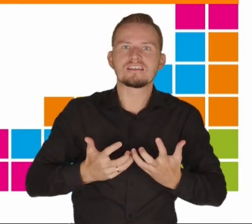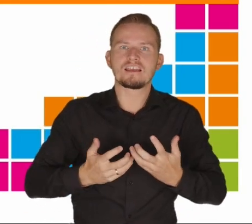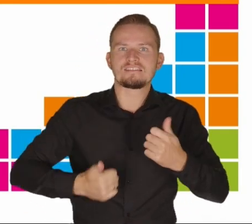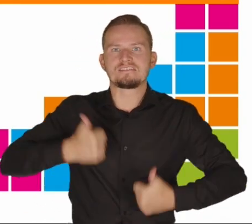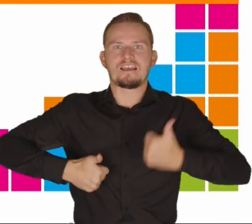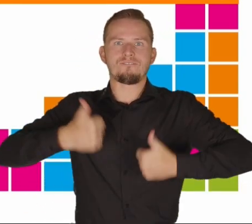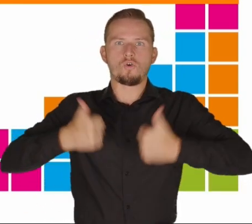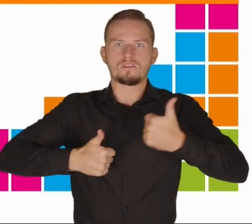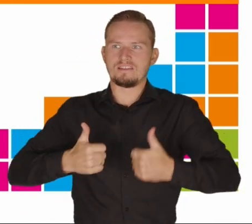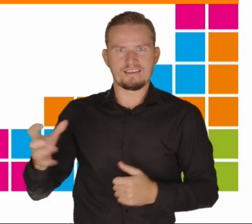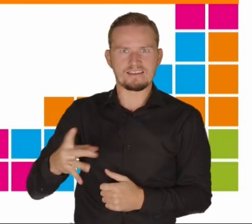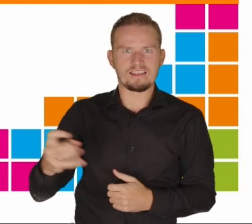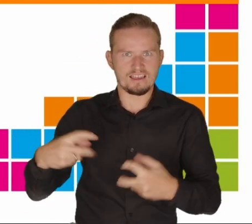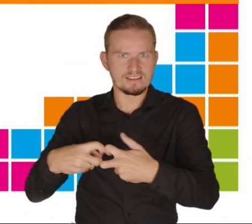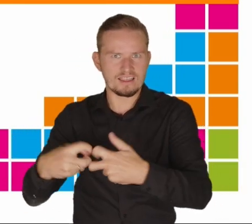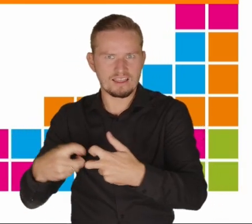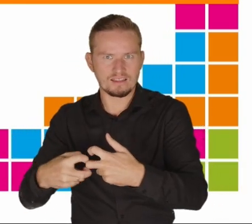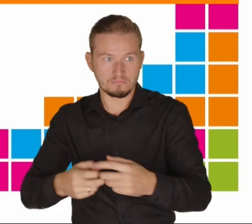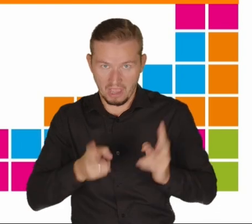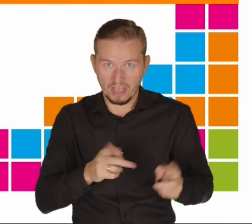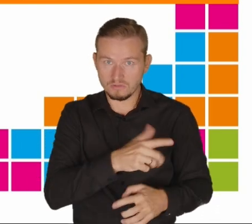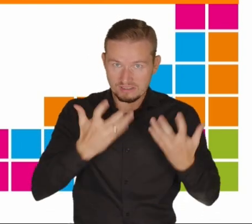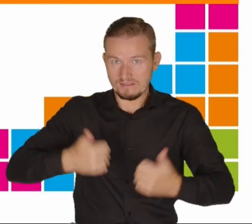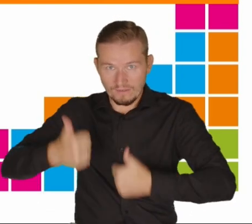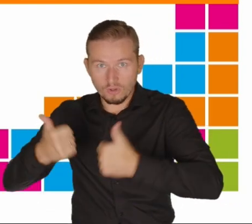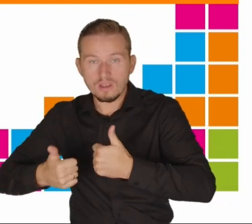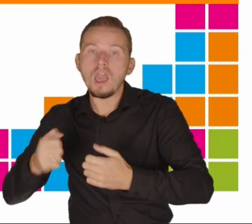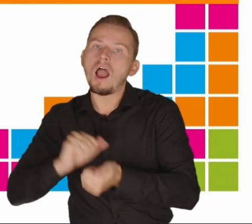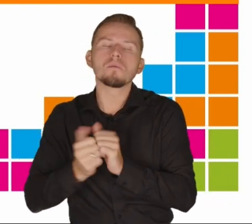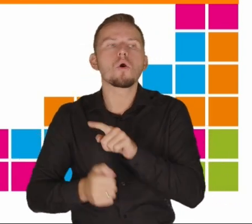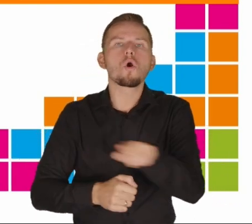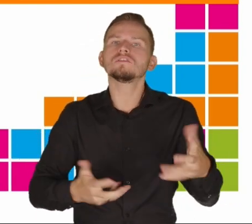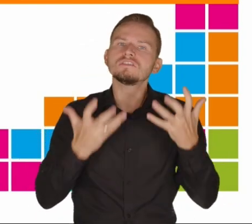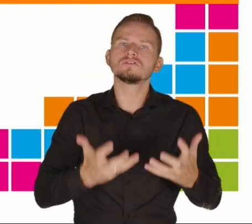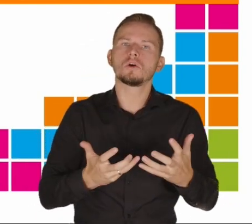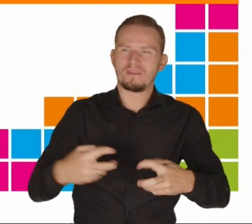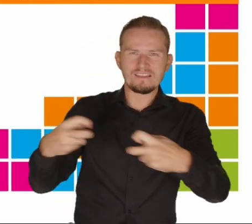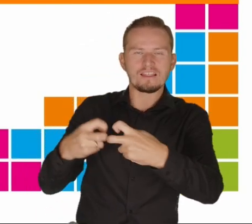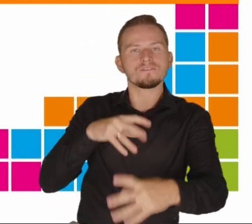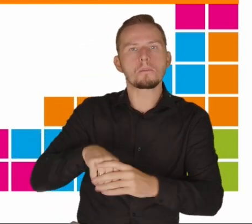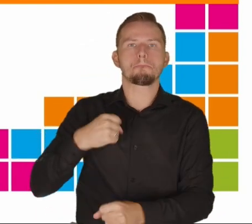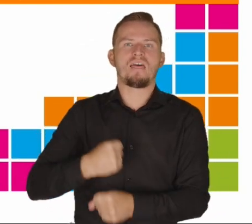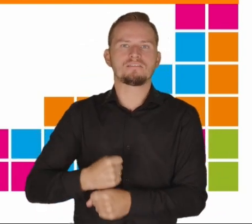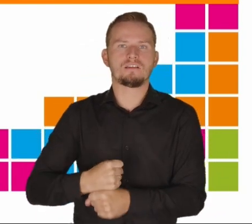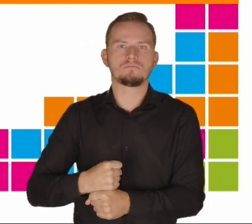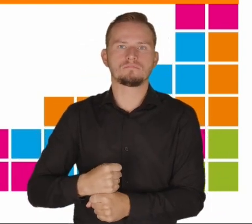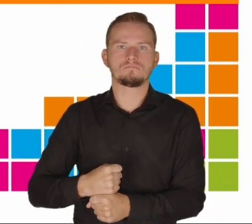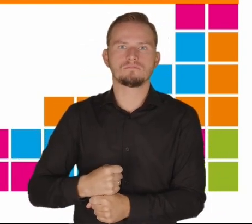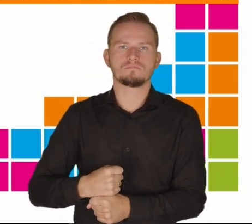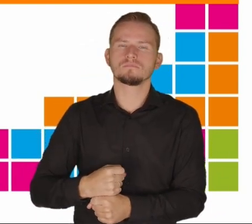związanych z grą w internecie, czy myślą o tym, żeby ich praca była potem związana z internetem. Czyli że jakby ta granica